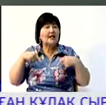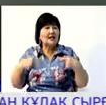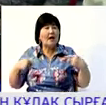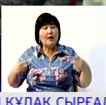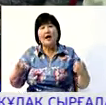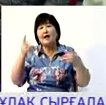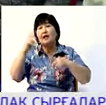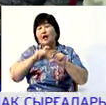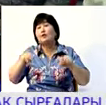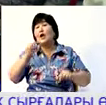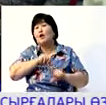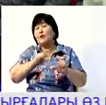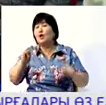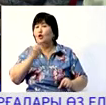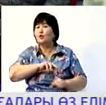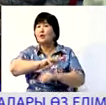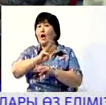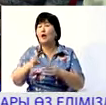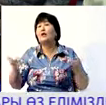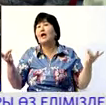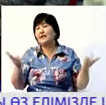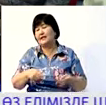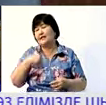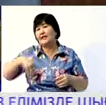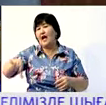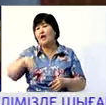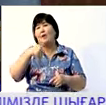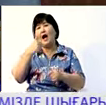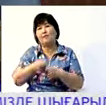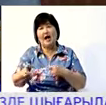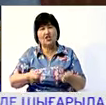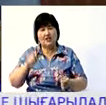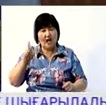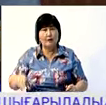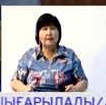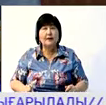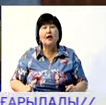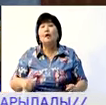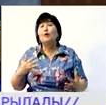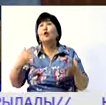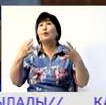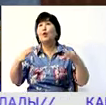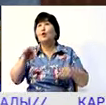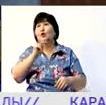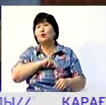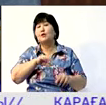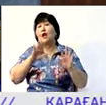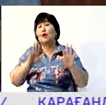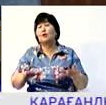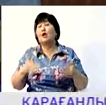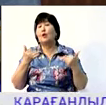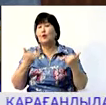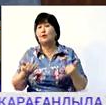ірі кәсіпорындар мен мекемелерге жұмыспен қамтылуы тиіс, деді аймақ басшысы. Аймақта қалыптасқан бос жұмыстары орындарына осы жас